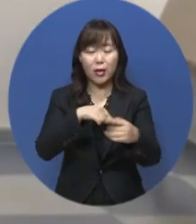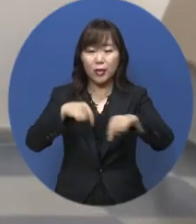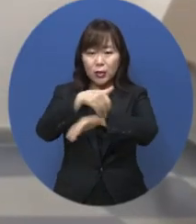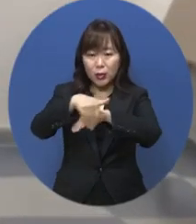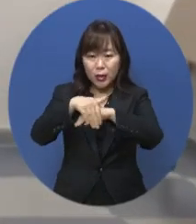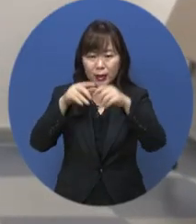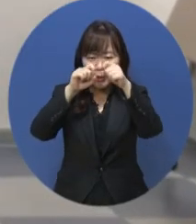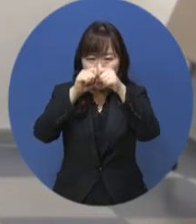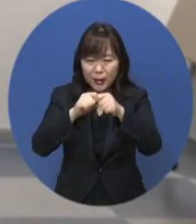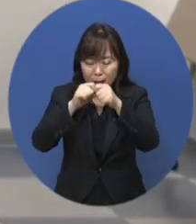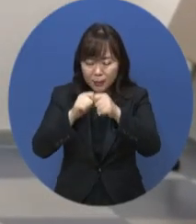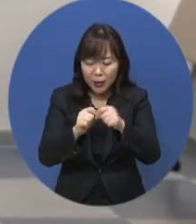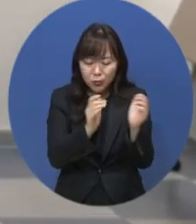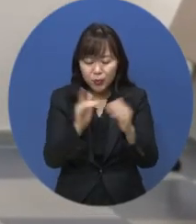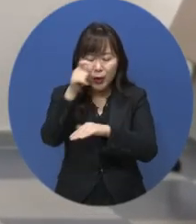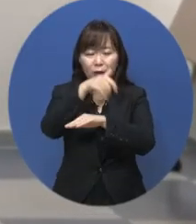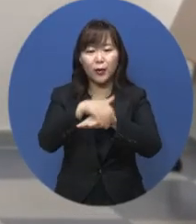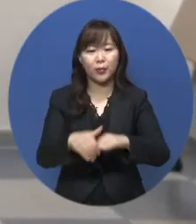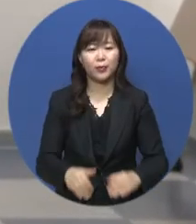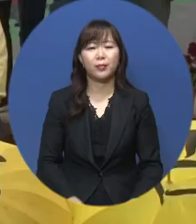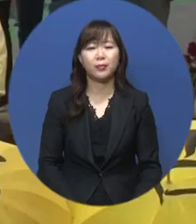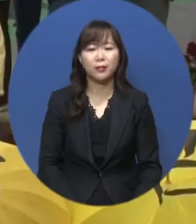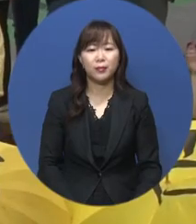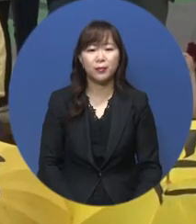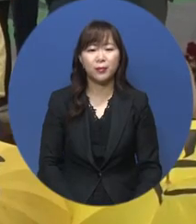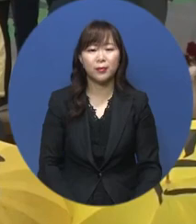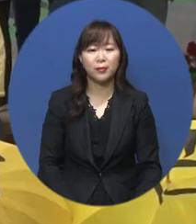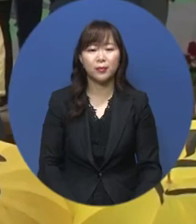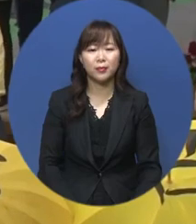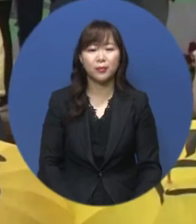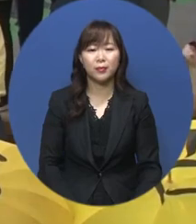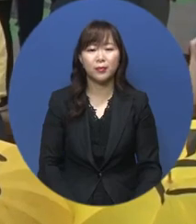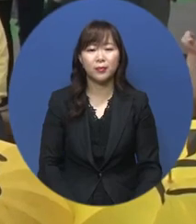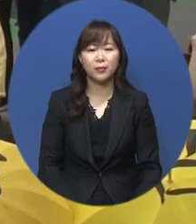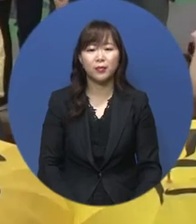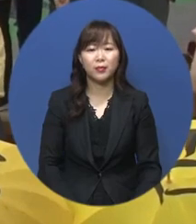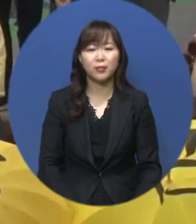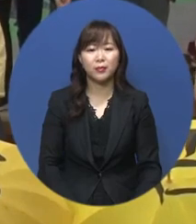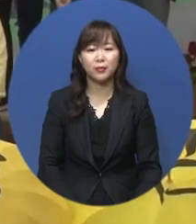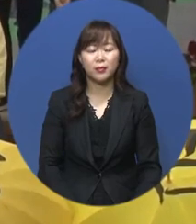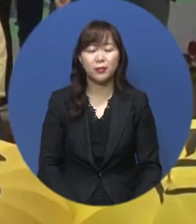정책을 세심하게 챙겨나갈 계획입니다. 복지TV 뉴스 이소영입니다.